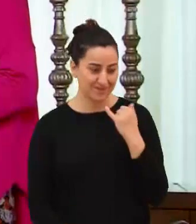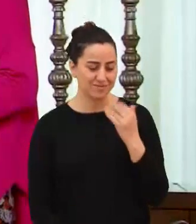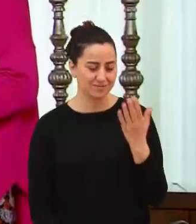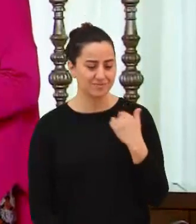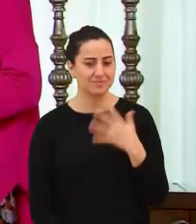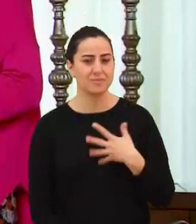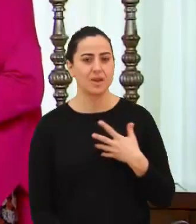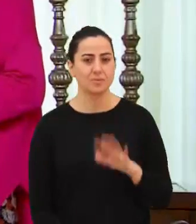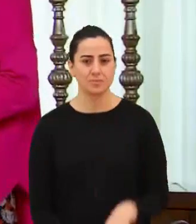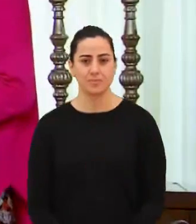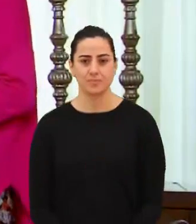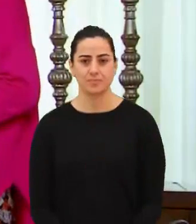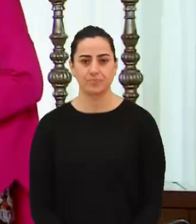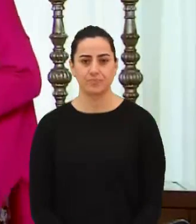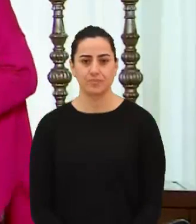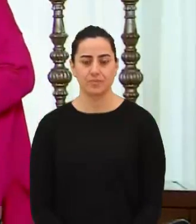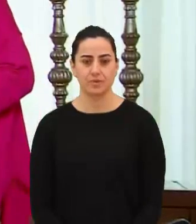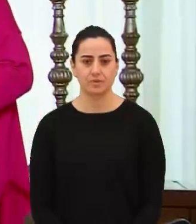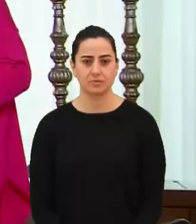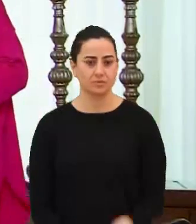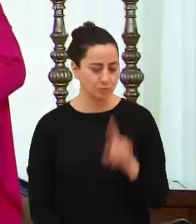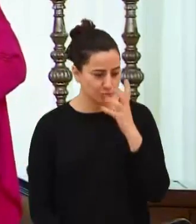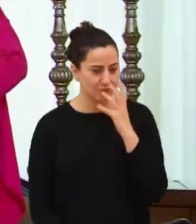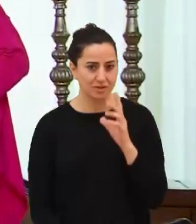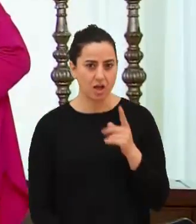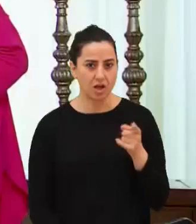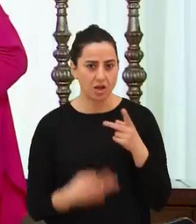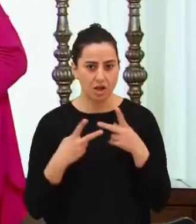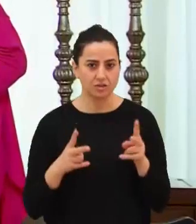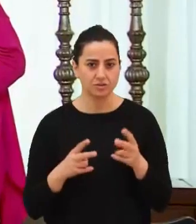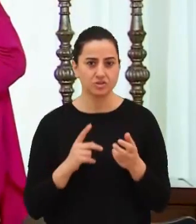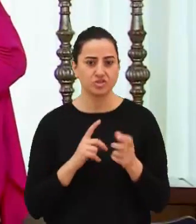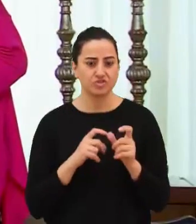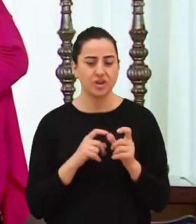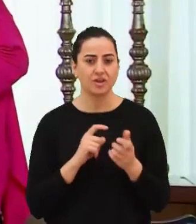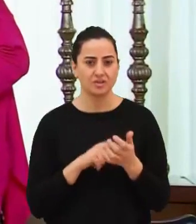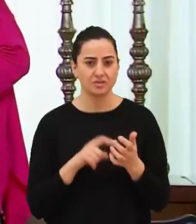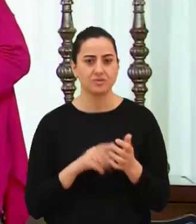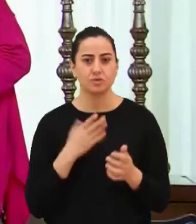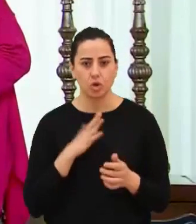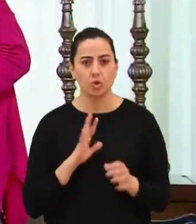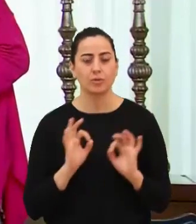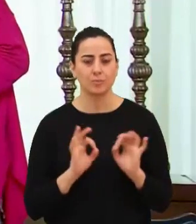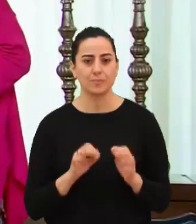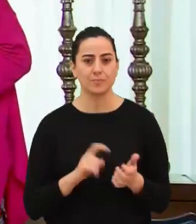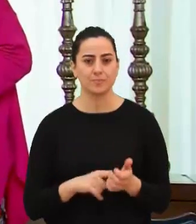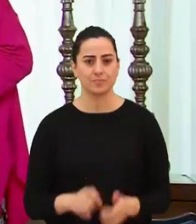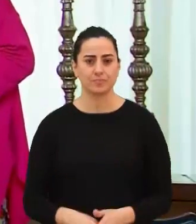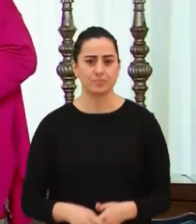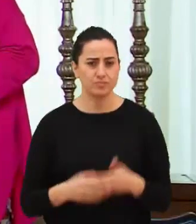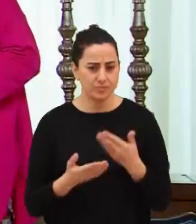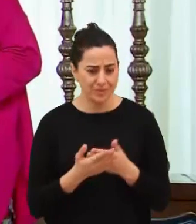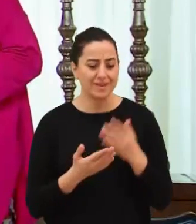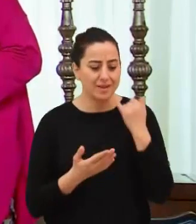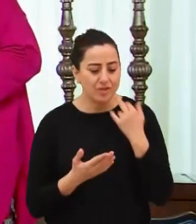gerisini merak etme sen. Nasıl? Ya dur, böyle açılıyor değil mi? Ha, şifre. Şifre yok. Aha. Telefon